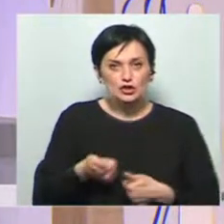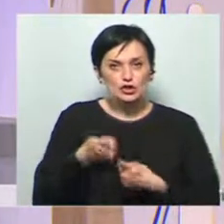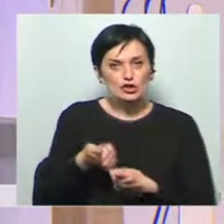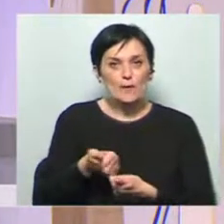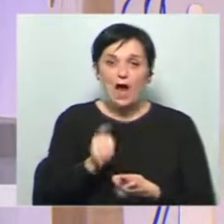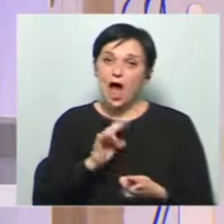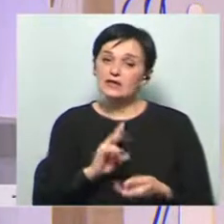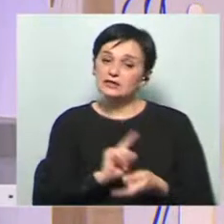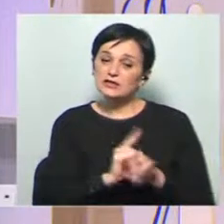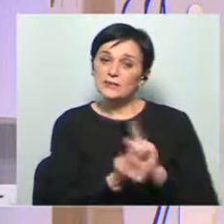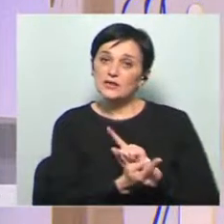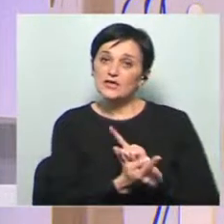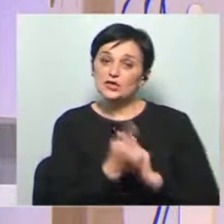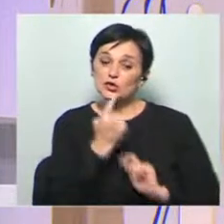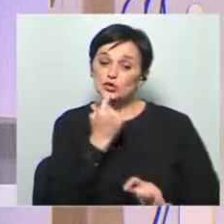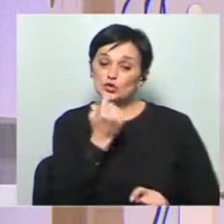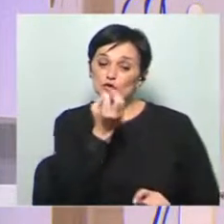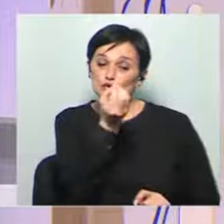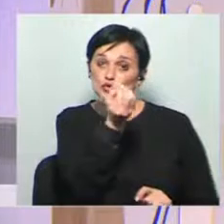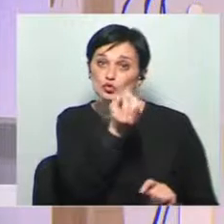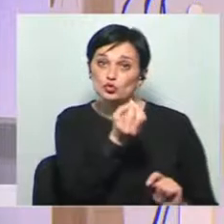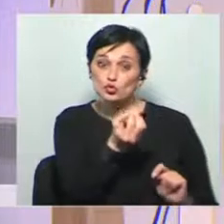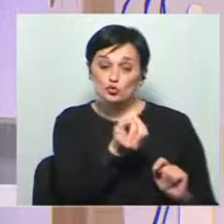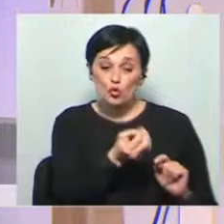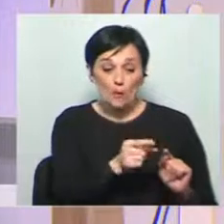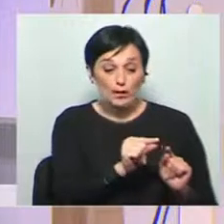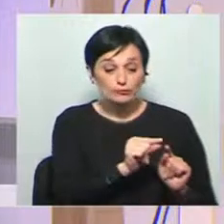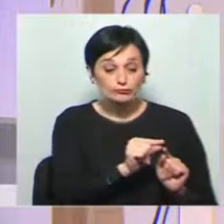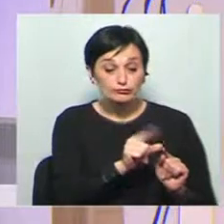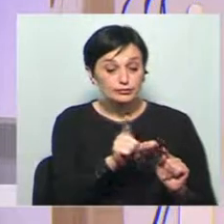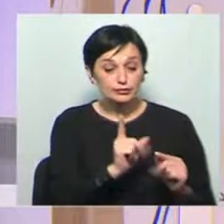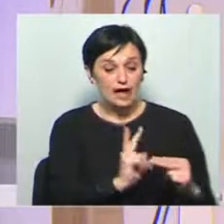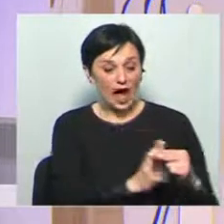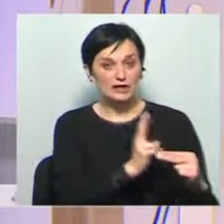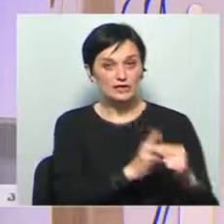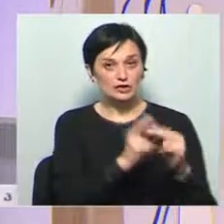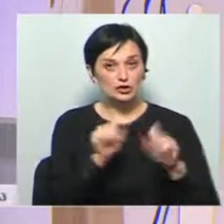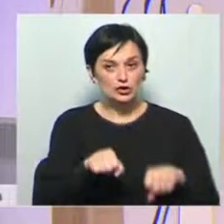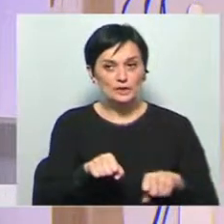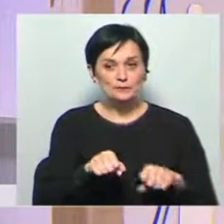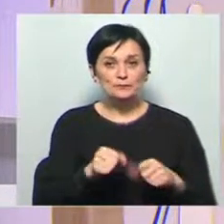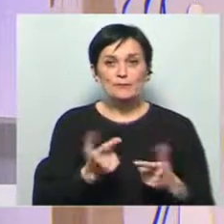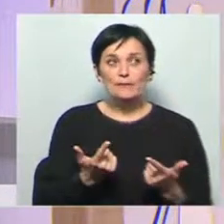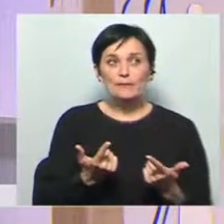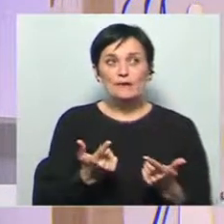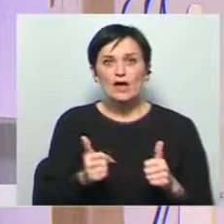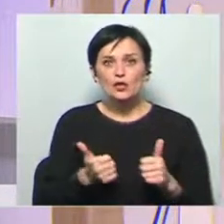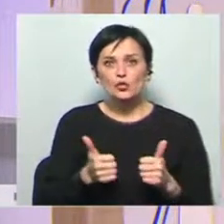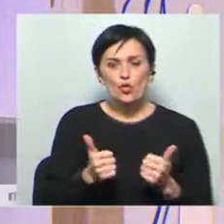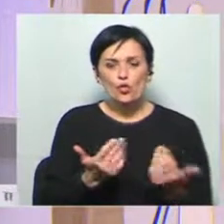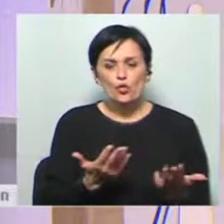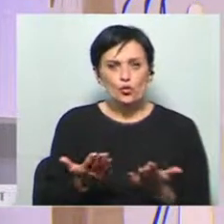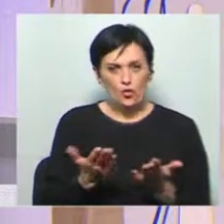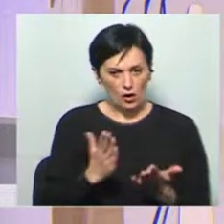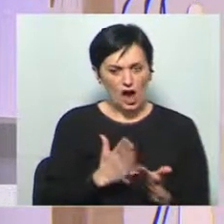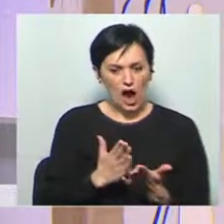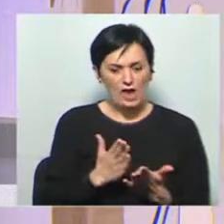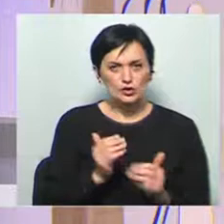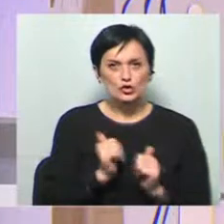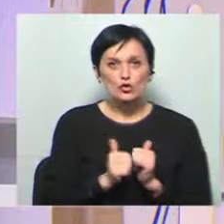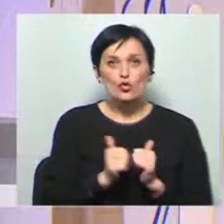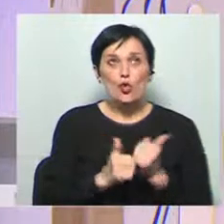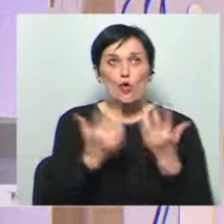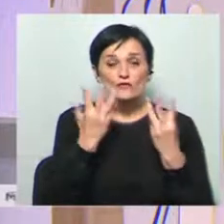ან პირიქით თრომბოზის წარმოქმნის თავიდან აცილების შესაძლებლობა. რამდენად არის